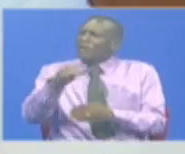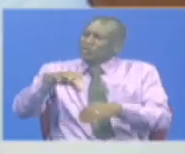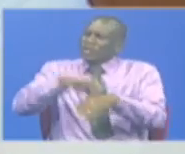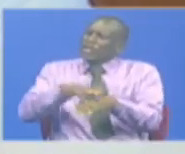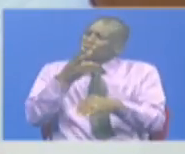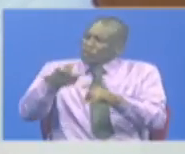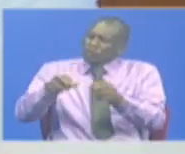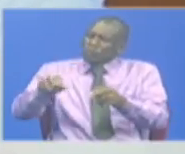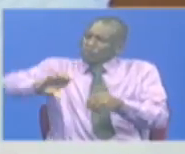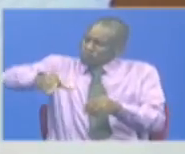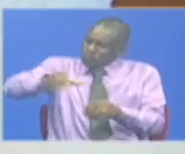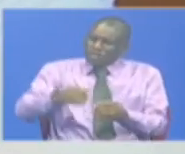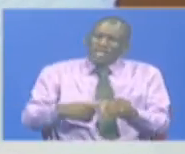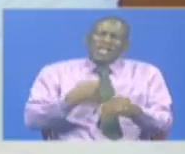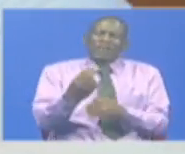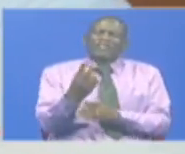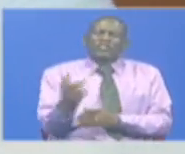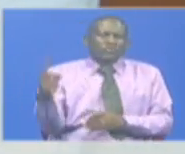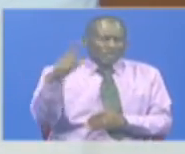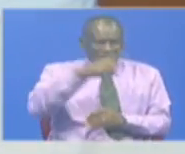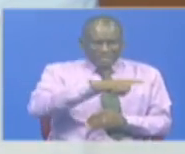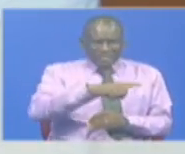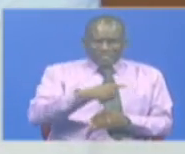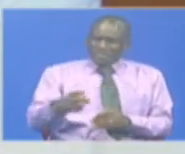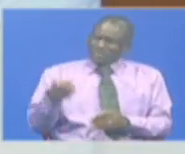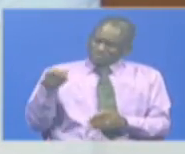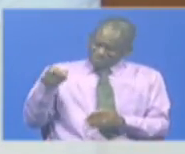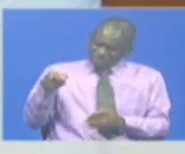Then after 2 days akasema kidogo nasikia